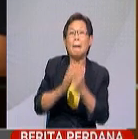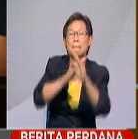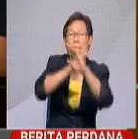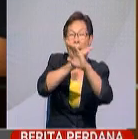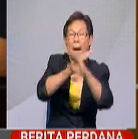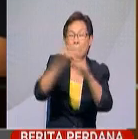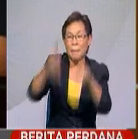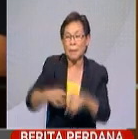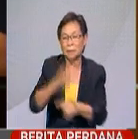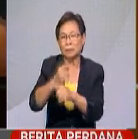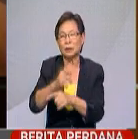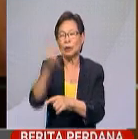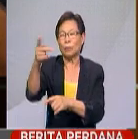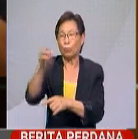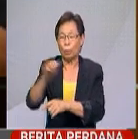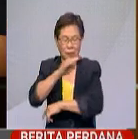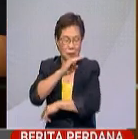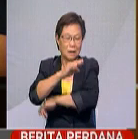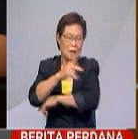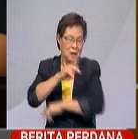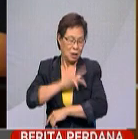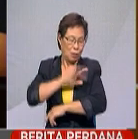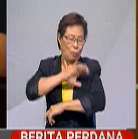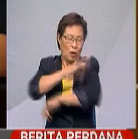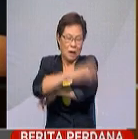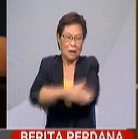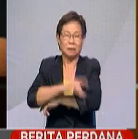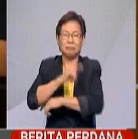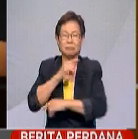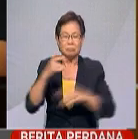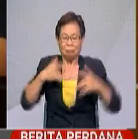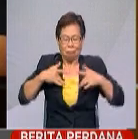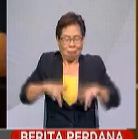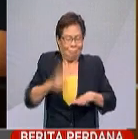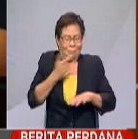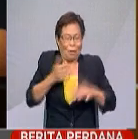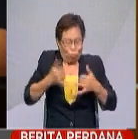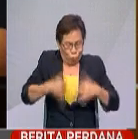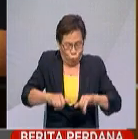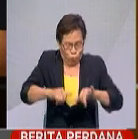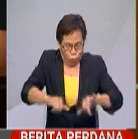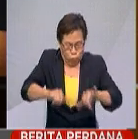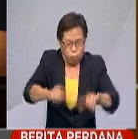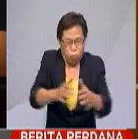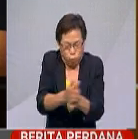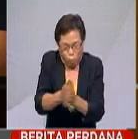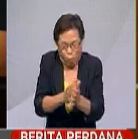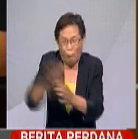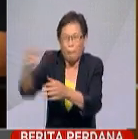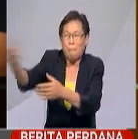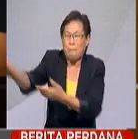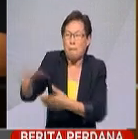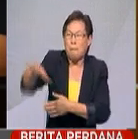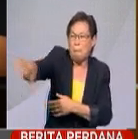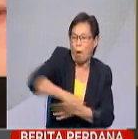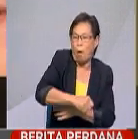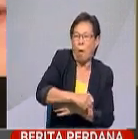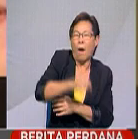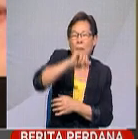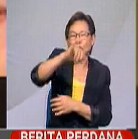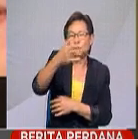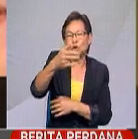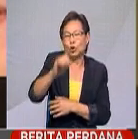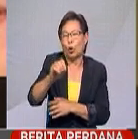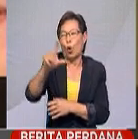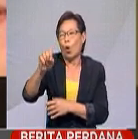Ketua Polis Negara Tan Sri Abdul Hamid Badur tidak akan berputus asa dan akan berusaha membawa pulang ahli perniagaan kontroversi itu ke